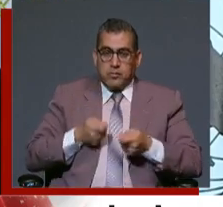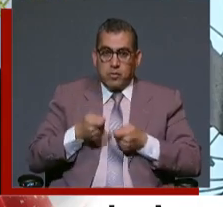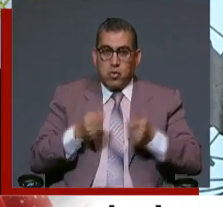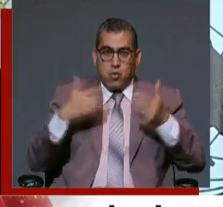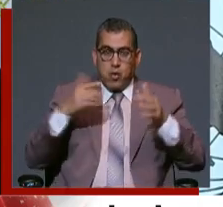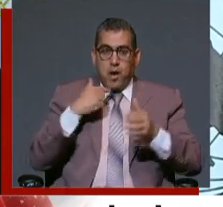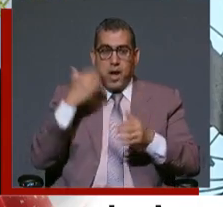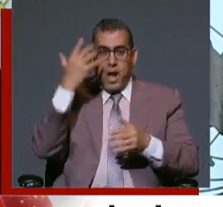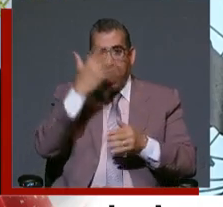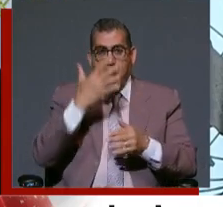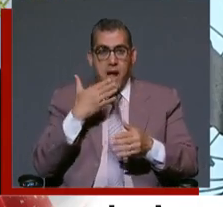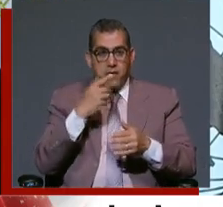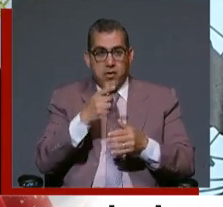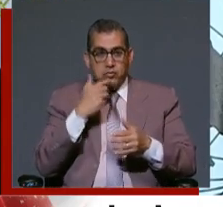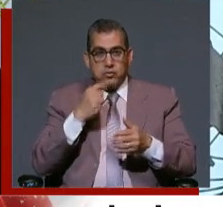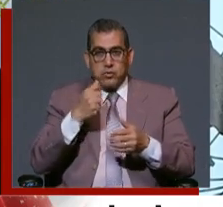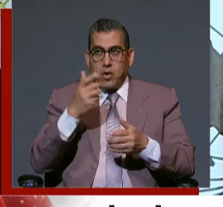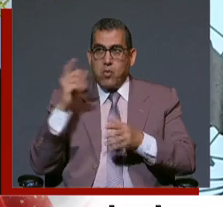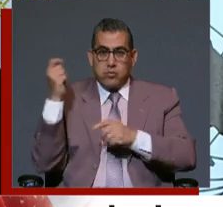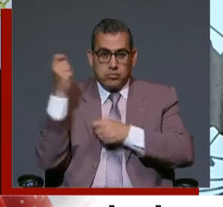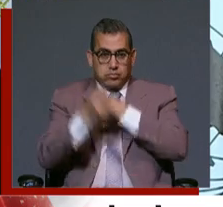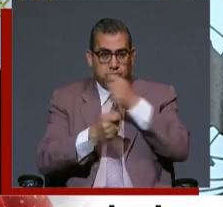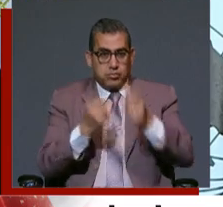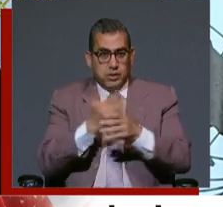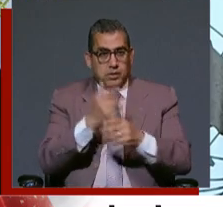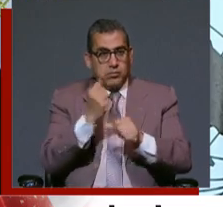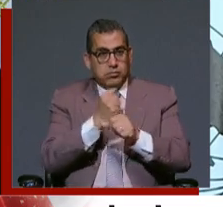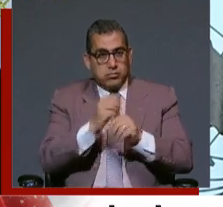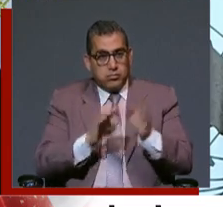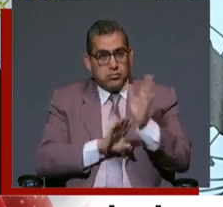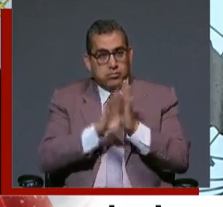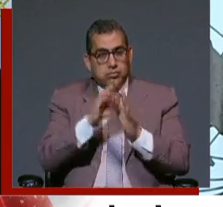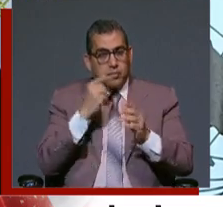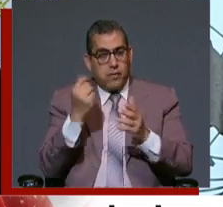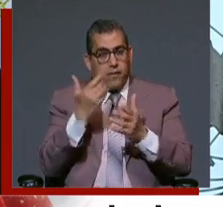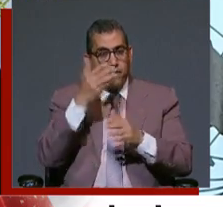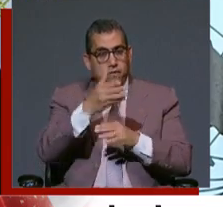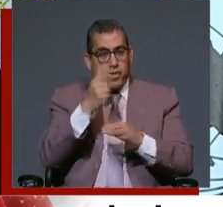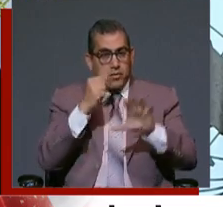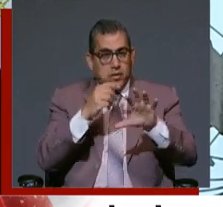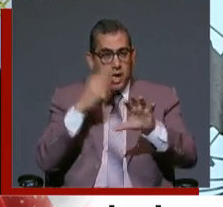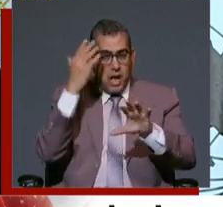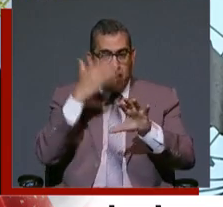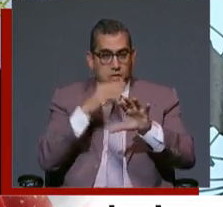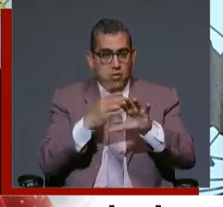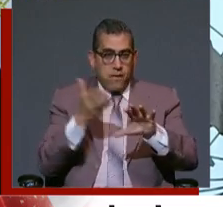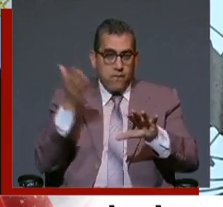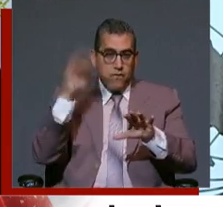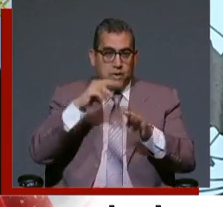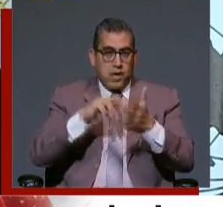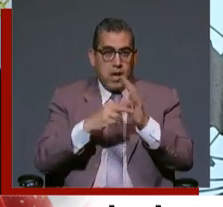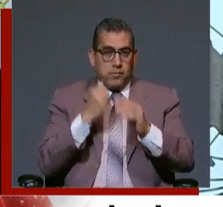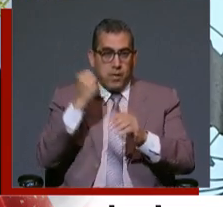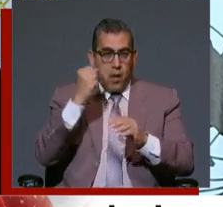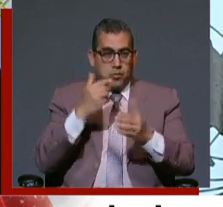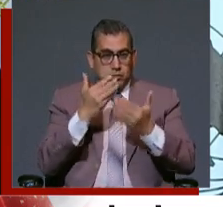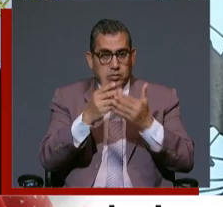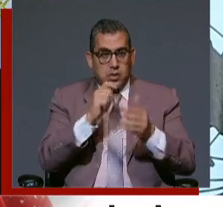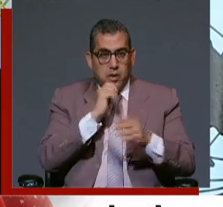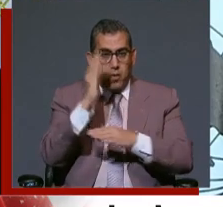لأسواق رأس المال والاستفادة من قدرتها على المضاعفة بتعزيز قدراتها